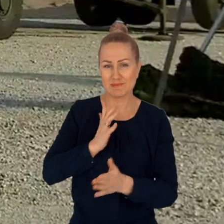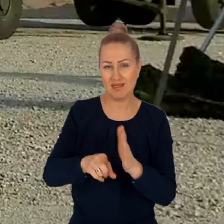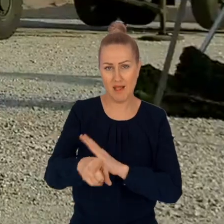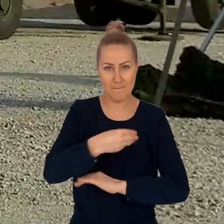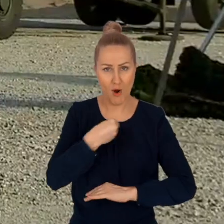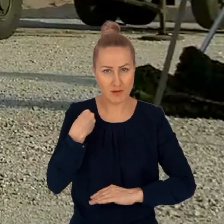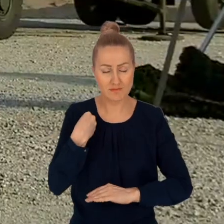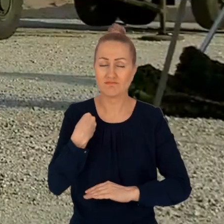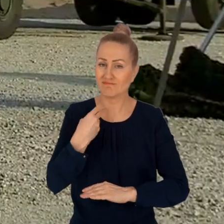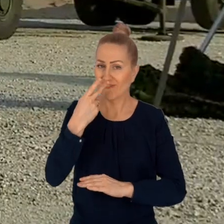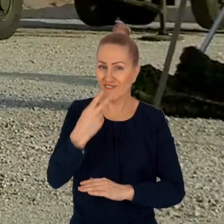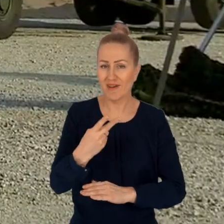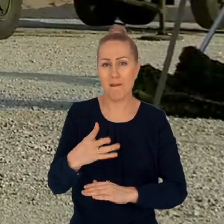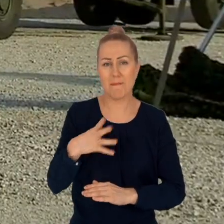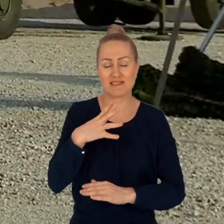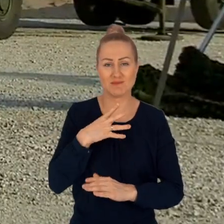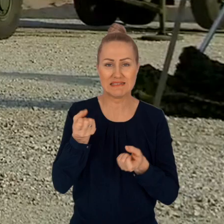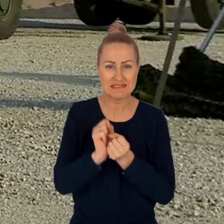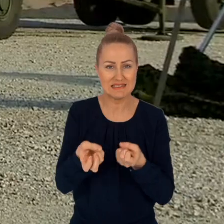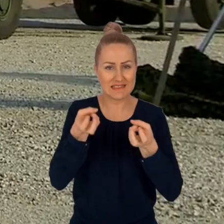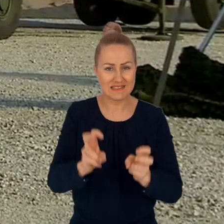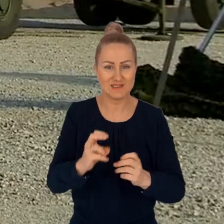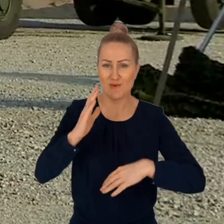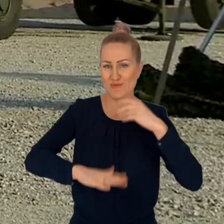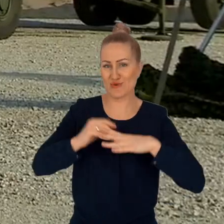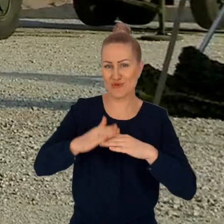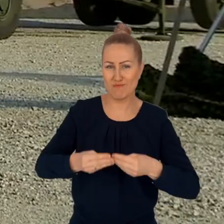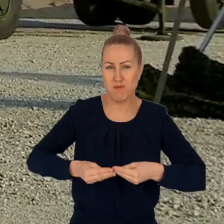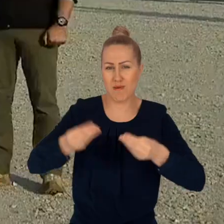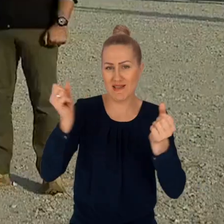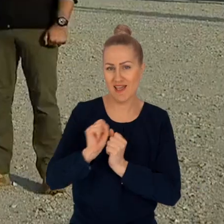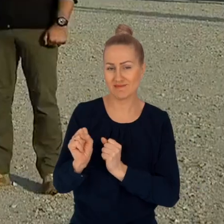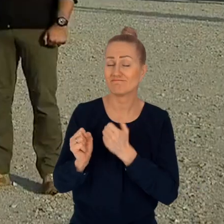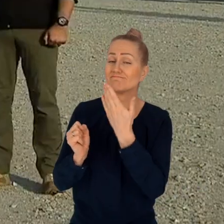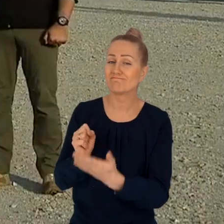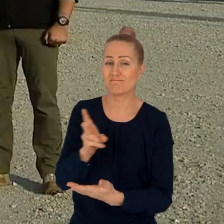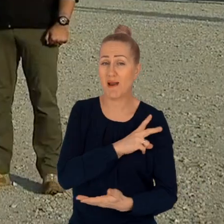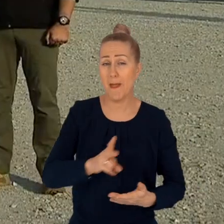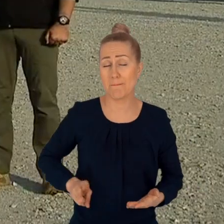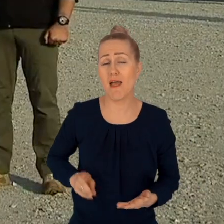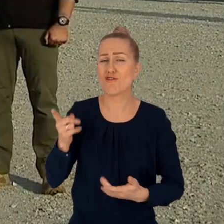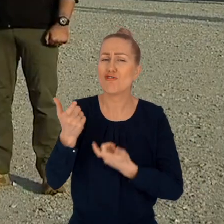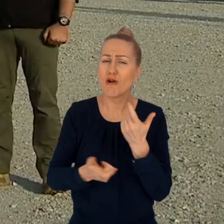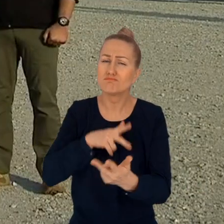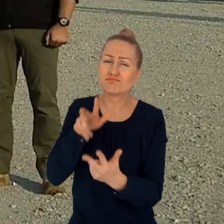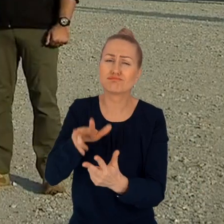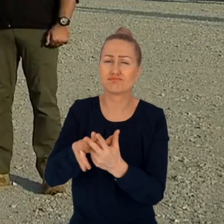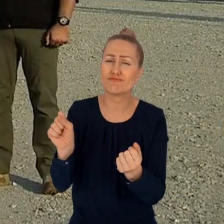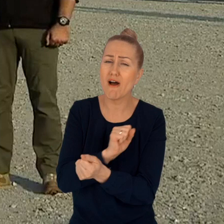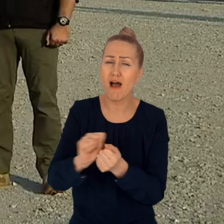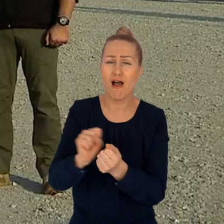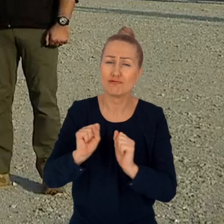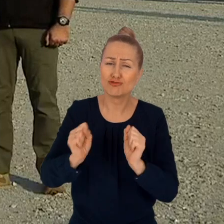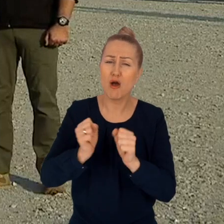kraju, zaczyna to bezpieczeństwo tworzyć i budować. Dziękuję panu premierowi ogromnie za to, za tą determinację, za niezwykłą